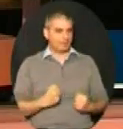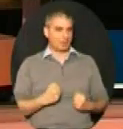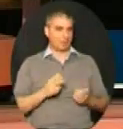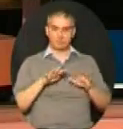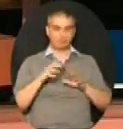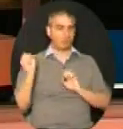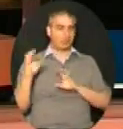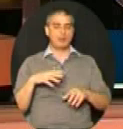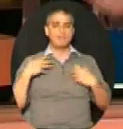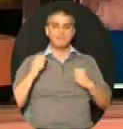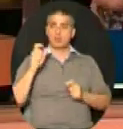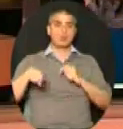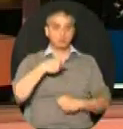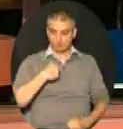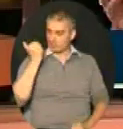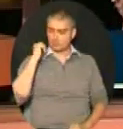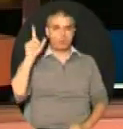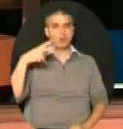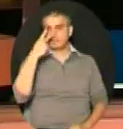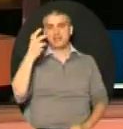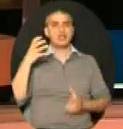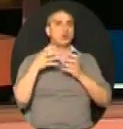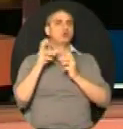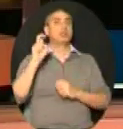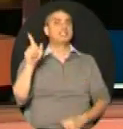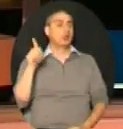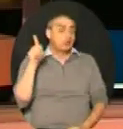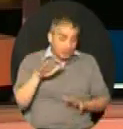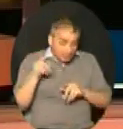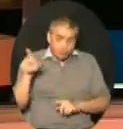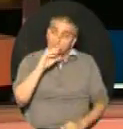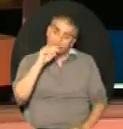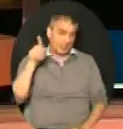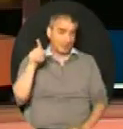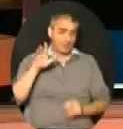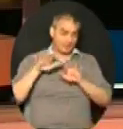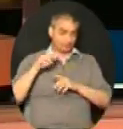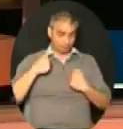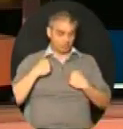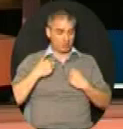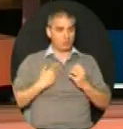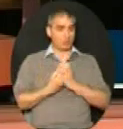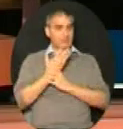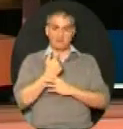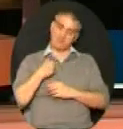הזאת מפקירה את ביטחון התושבים. אני הייתי אתמול בגוש ציון. זאת ממשלה, כשהוא מדבר על הממשלה שאנחנו